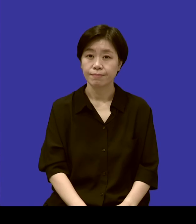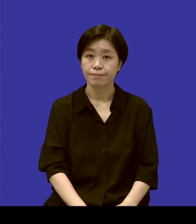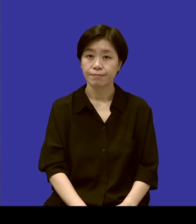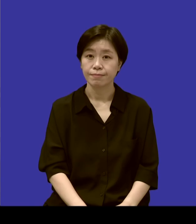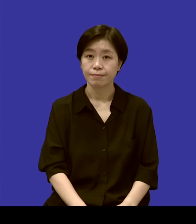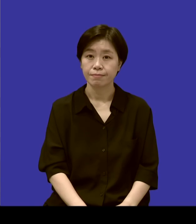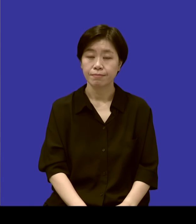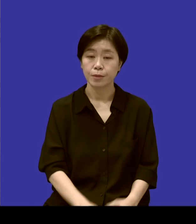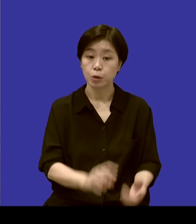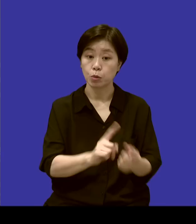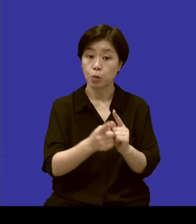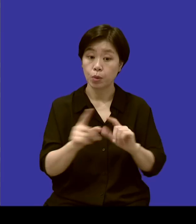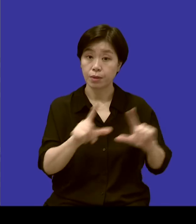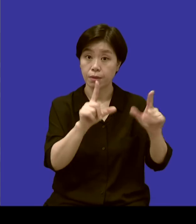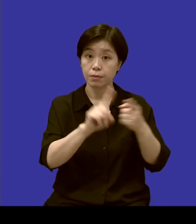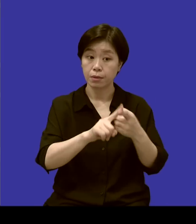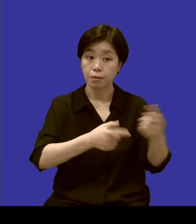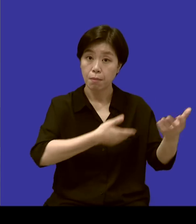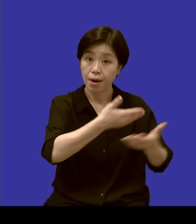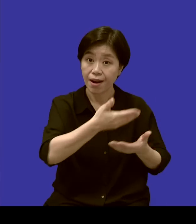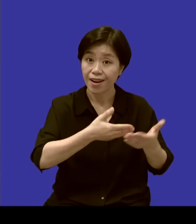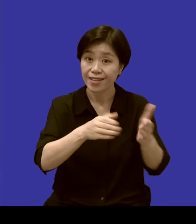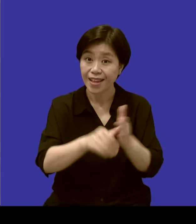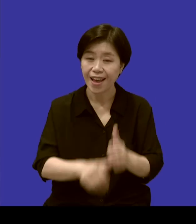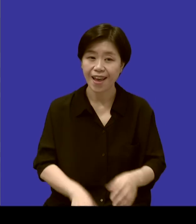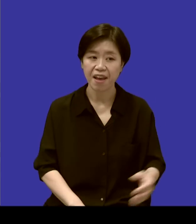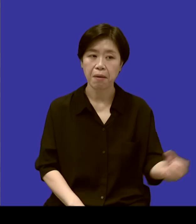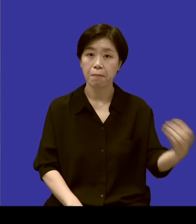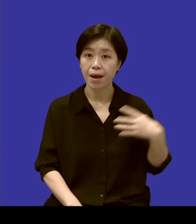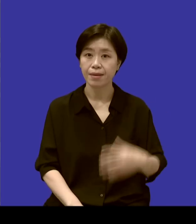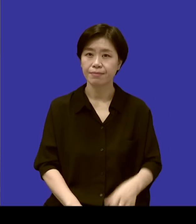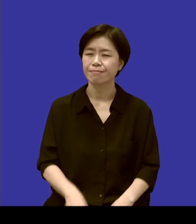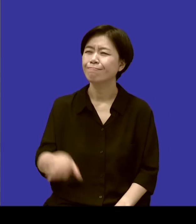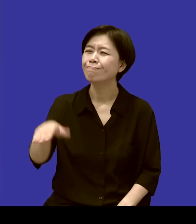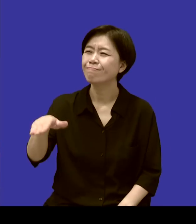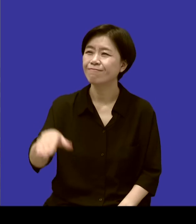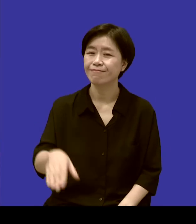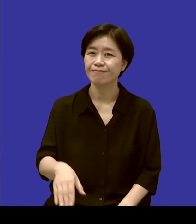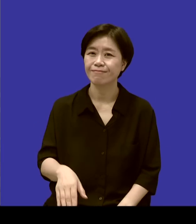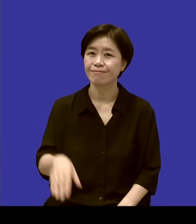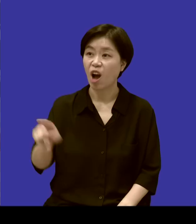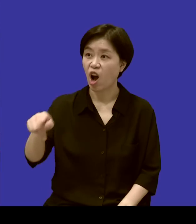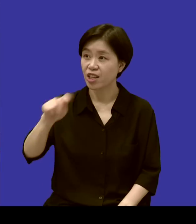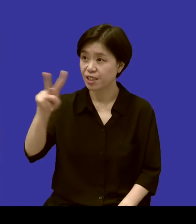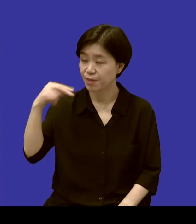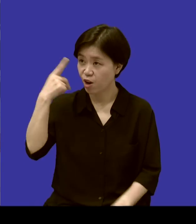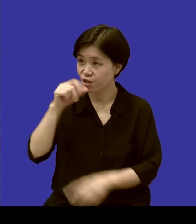삶을 나누고 말씀을 나누고 이럴 때 권사님 있잖아요. 권사님 배우